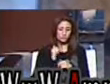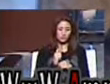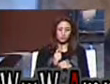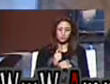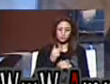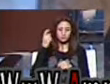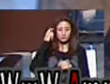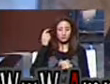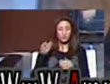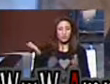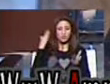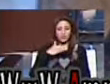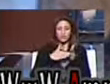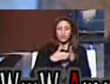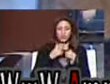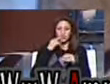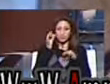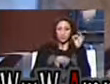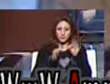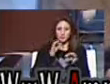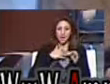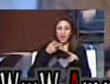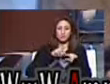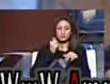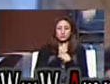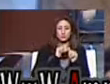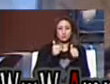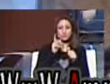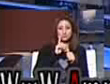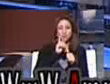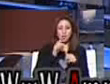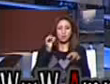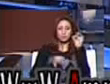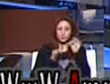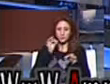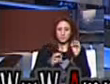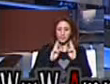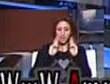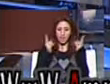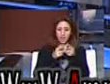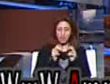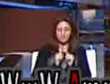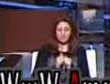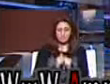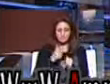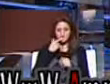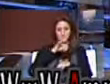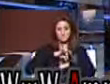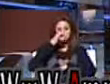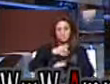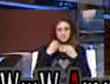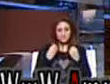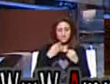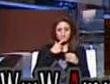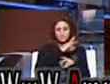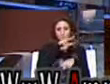من دعوه عدد من وكلاء النيابه الاضراب ايه يا فندم؟ هو احنا قررنا النهارده كاعضاء نيابه ان احنا ناجل الاضراب